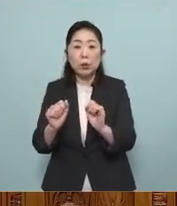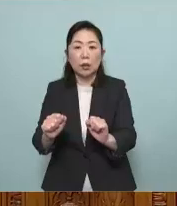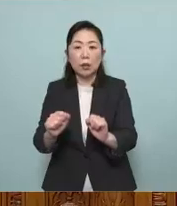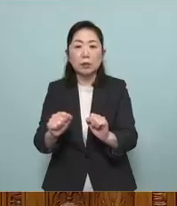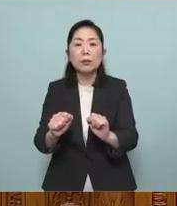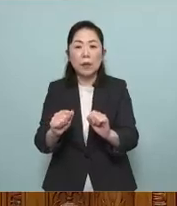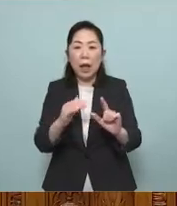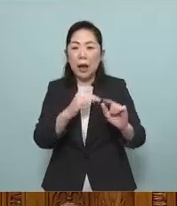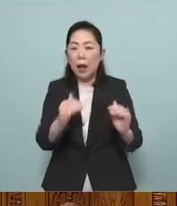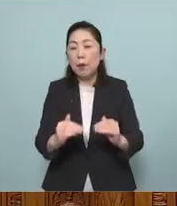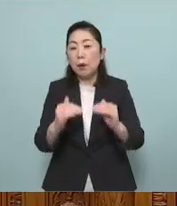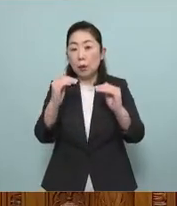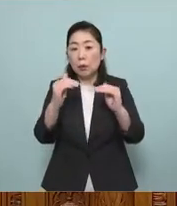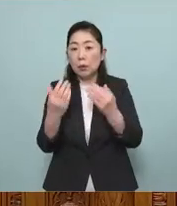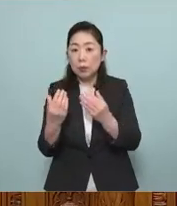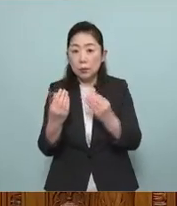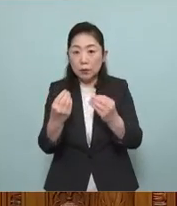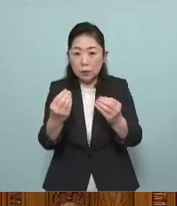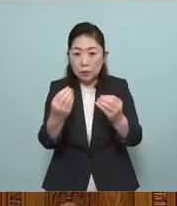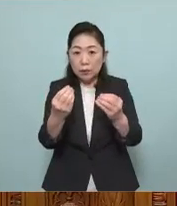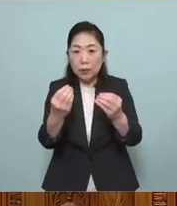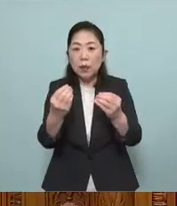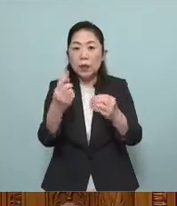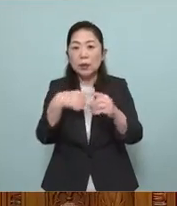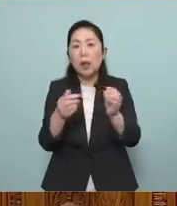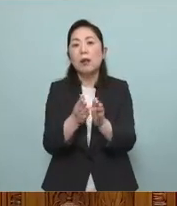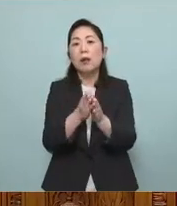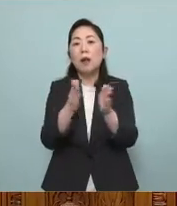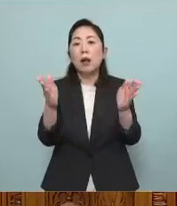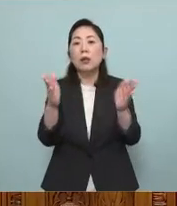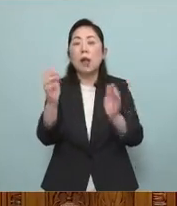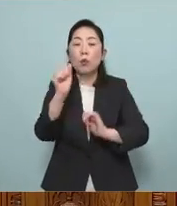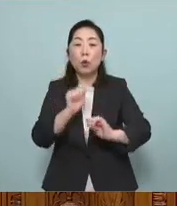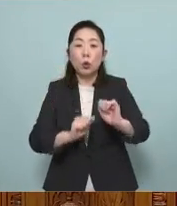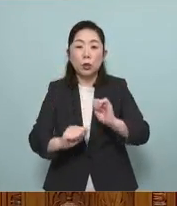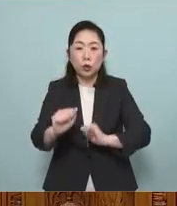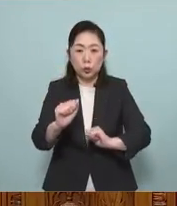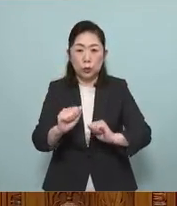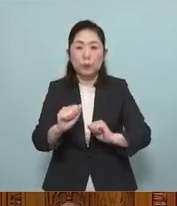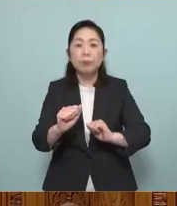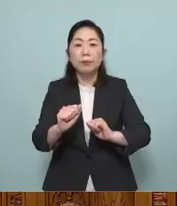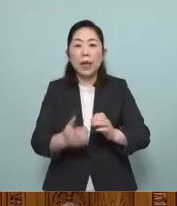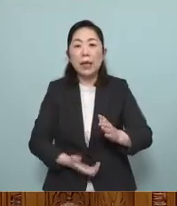を維持しながらの拡大に取り組みます。信頼性